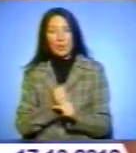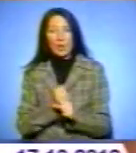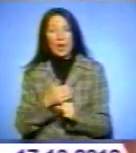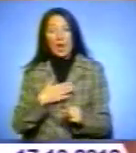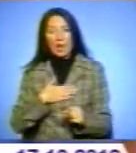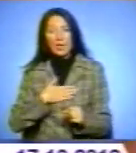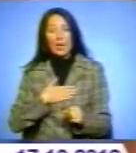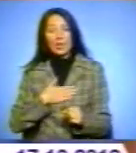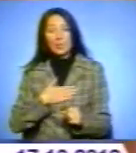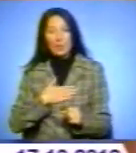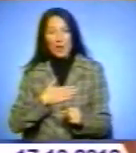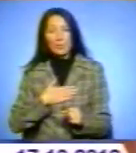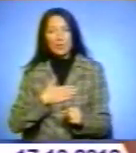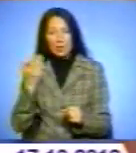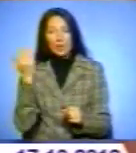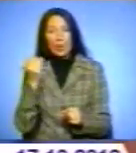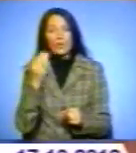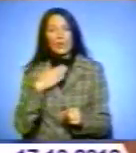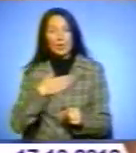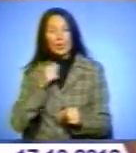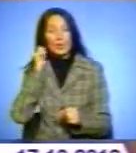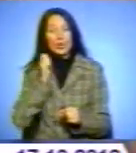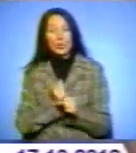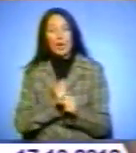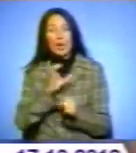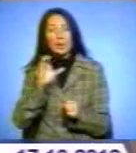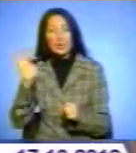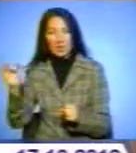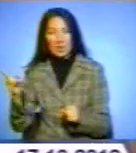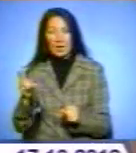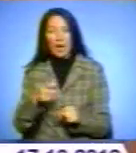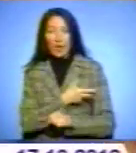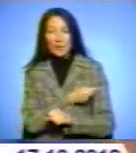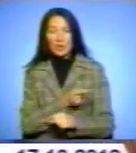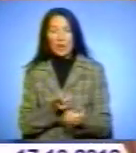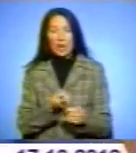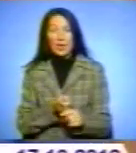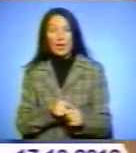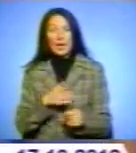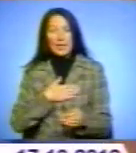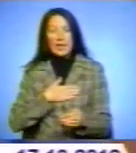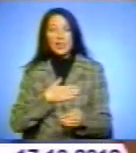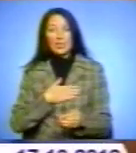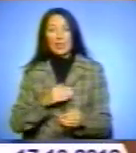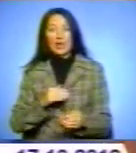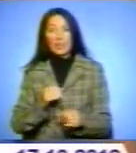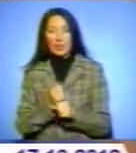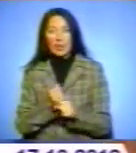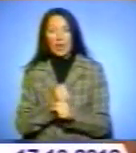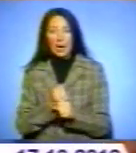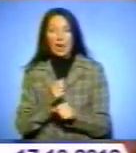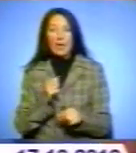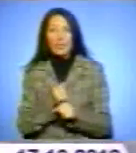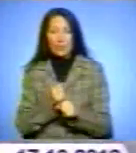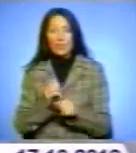ще в нашому віці робили нашу радянську вакцину. Якщо є наші якісь фармацевтичні фабрики роблять цю вакцину, то я не проти, якщо